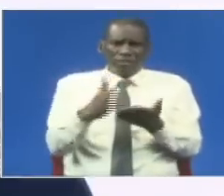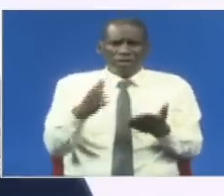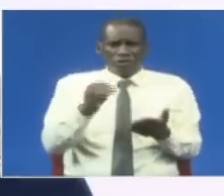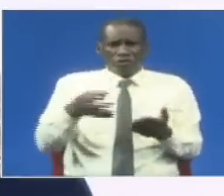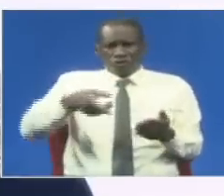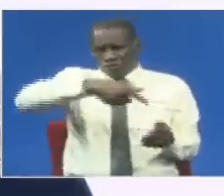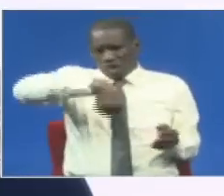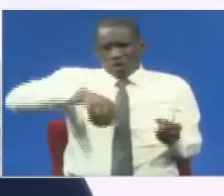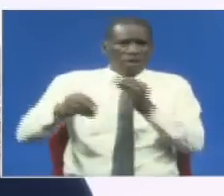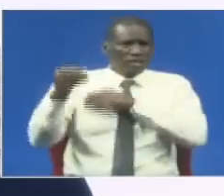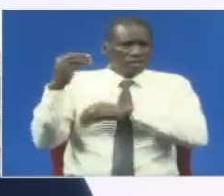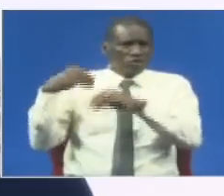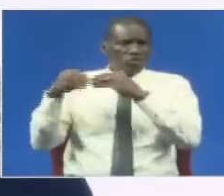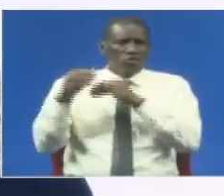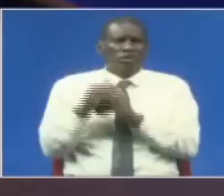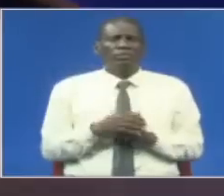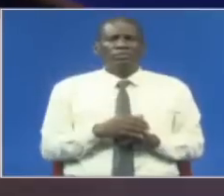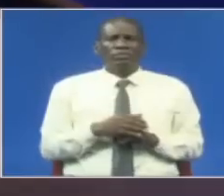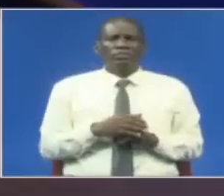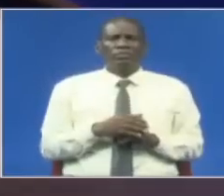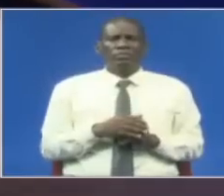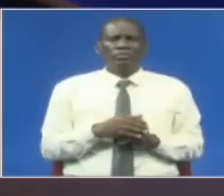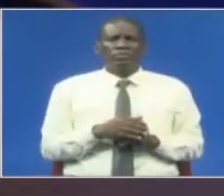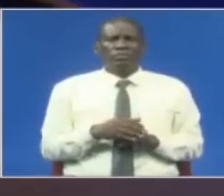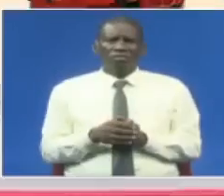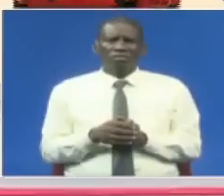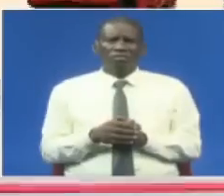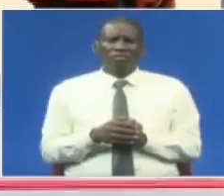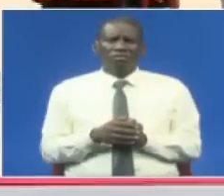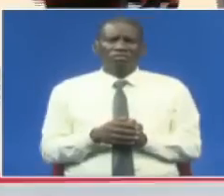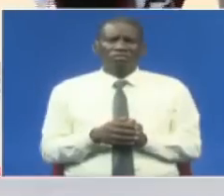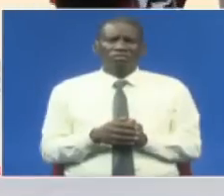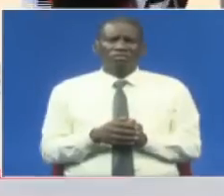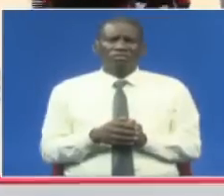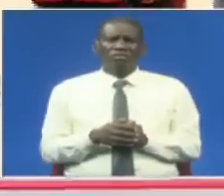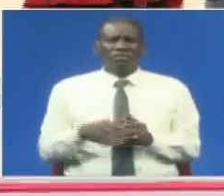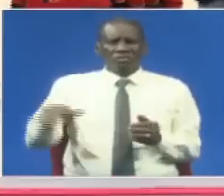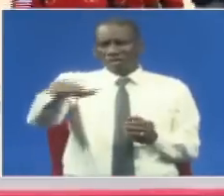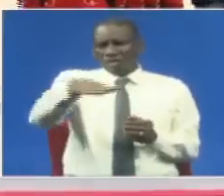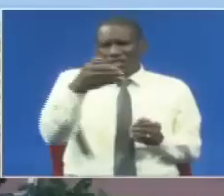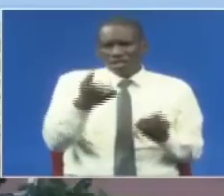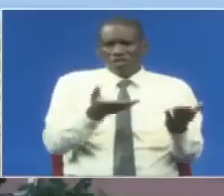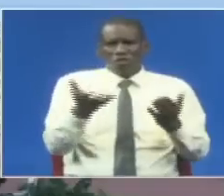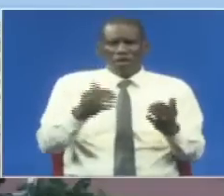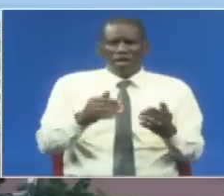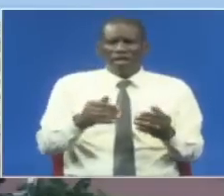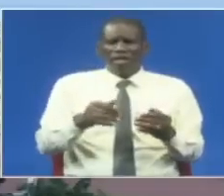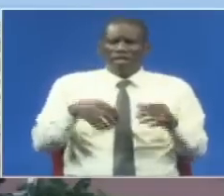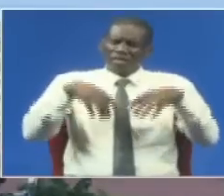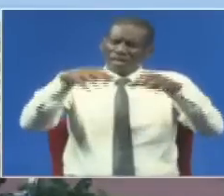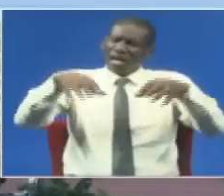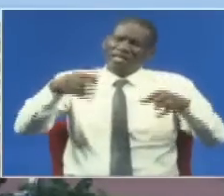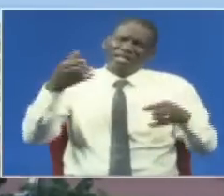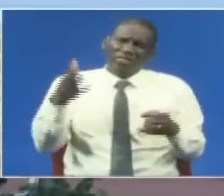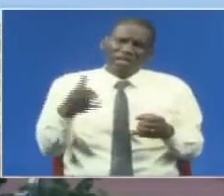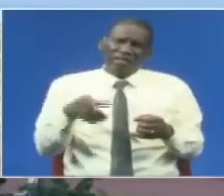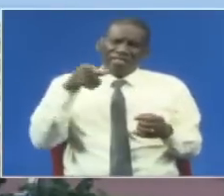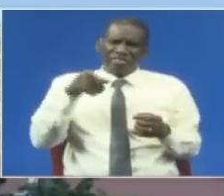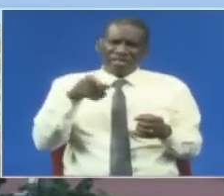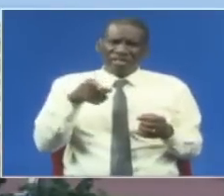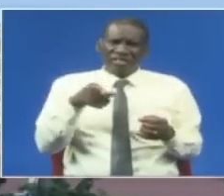it's part of our history, we can't run away from it. And eneo hili ambapo majengo na bustani yamesimama lilikuwa eneo